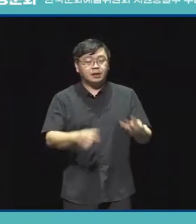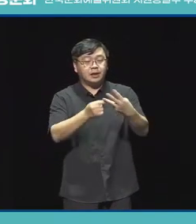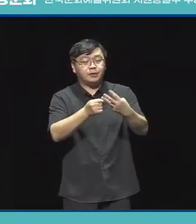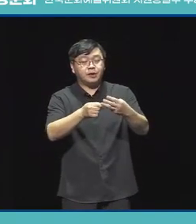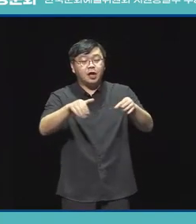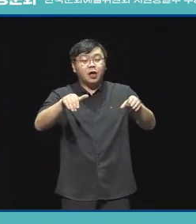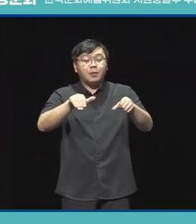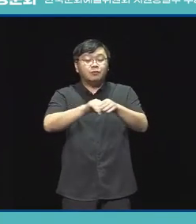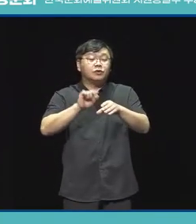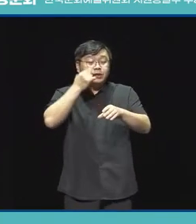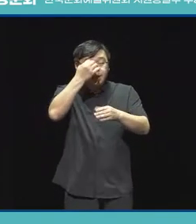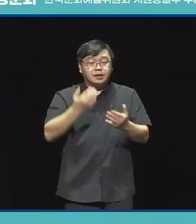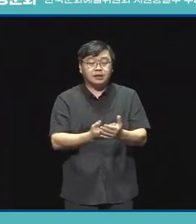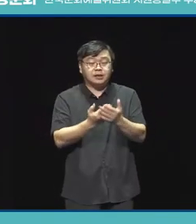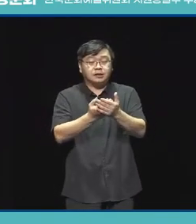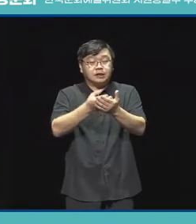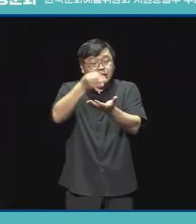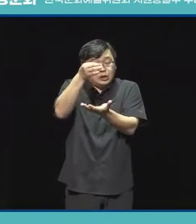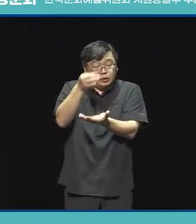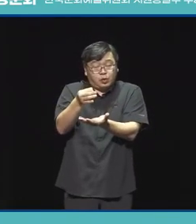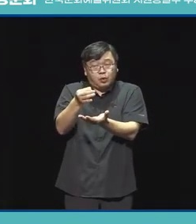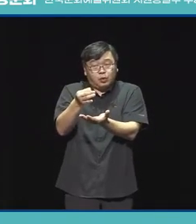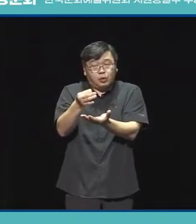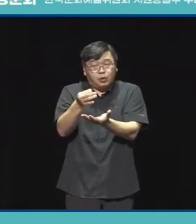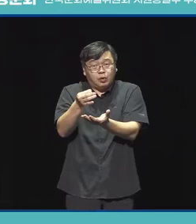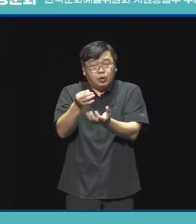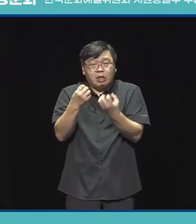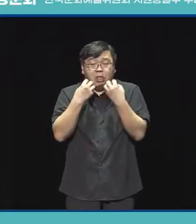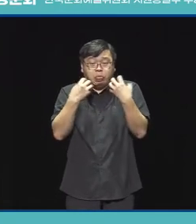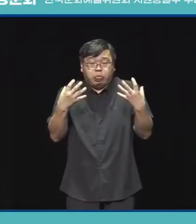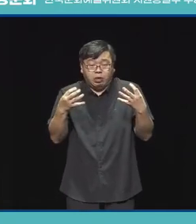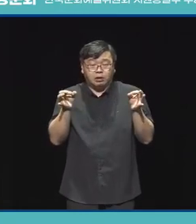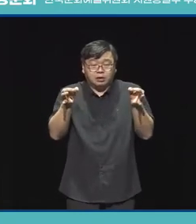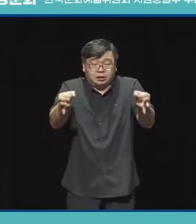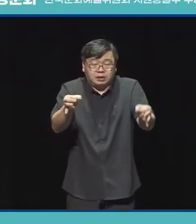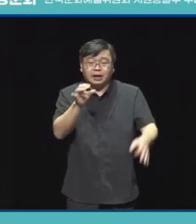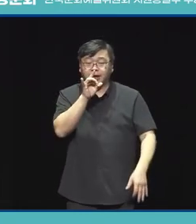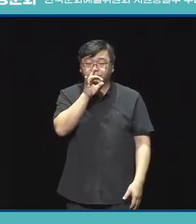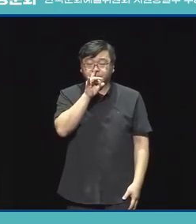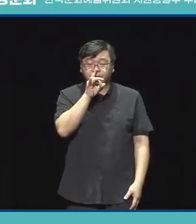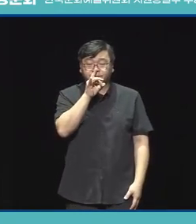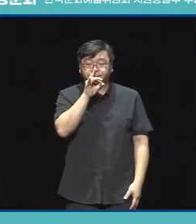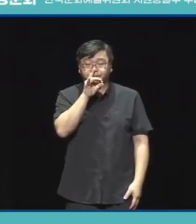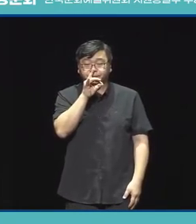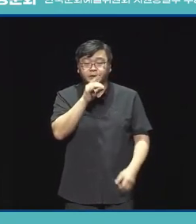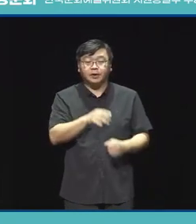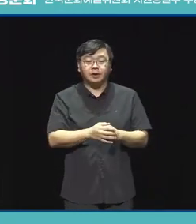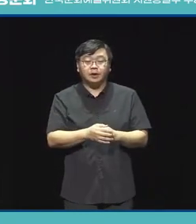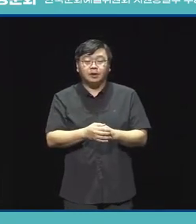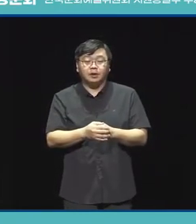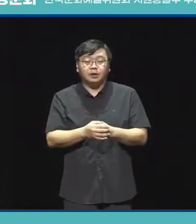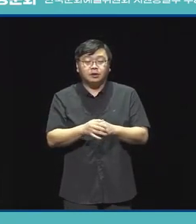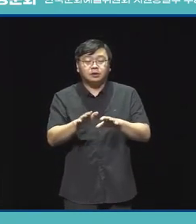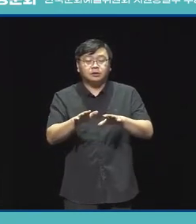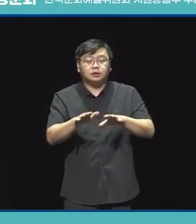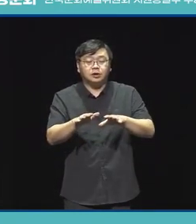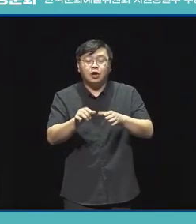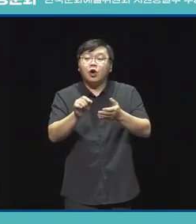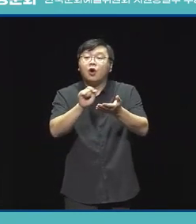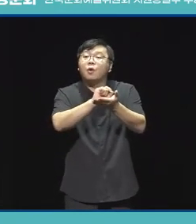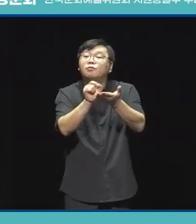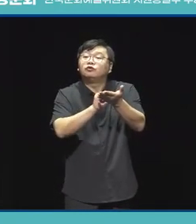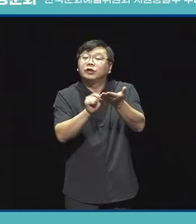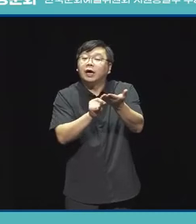사업 간 중복 최소화는 기존에는 이 사업에 문학 분야가 있었는데 올해는 없습니다. 문학이 폐지된 거 아니고요. 문학